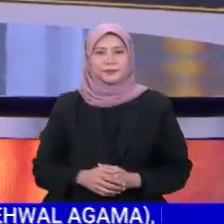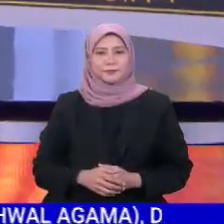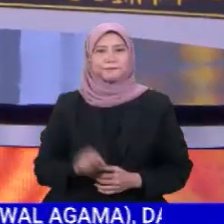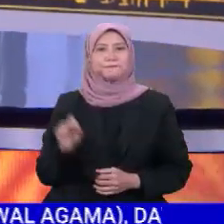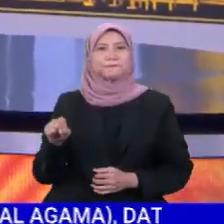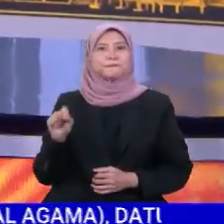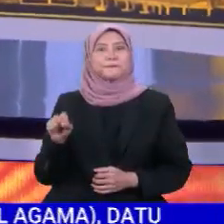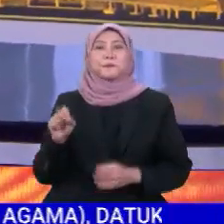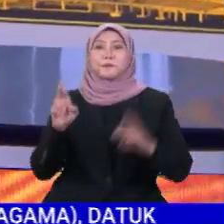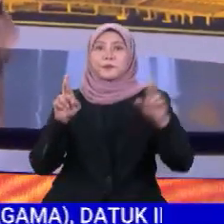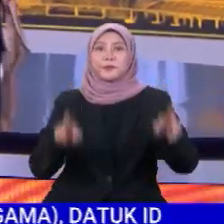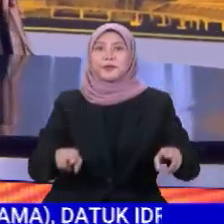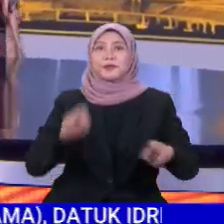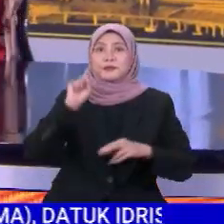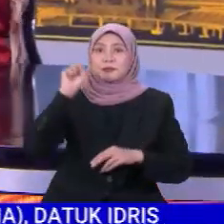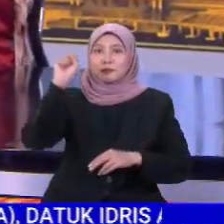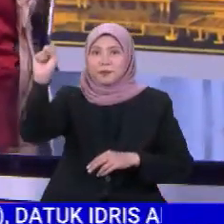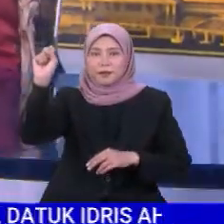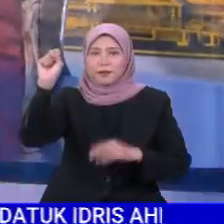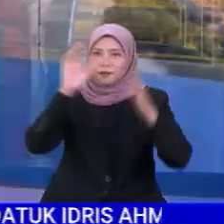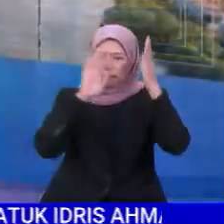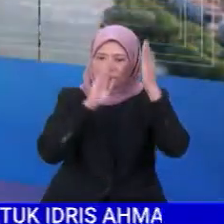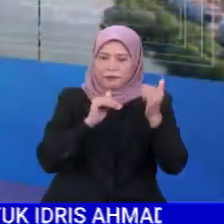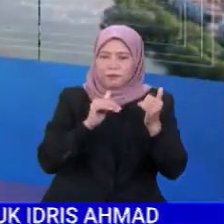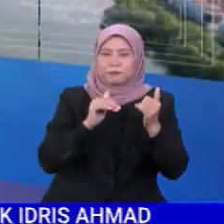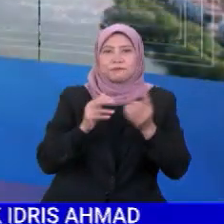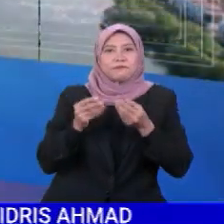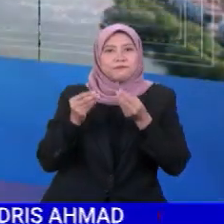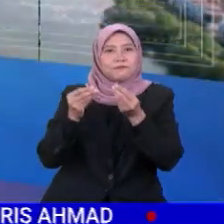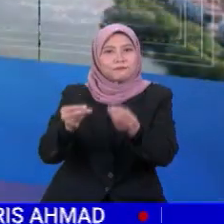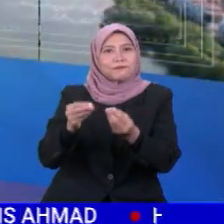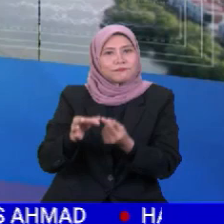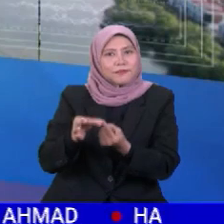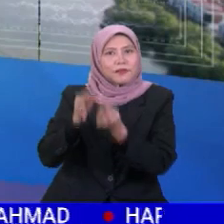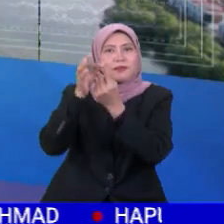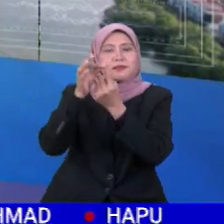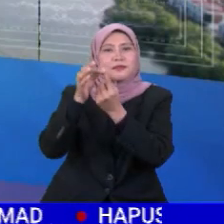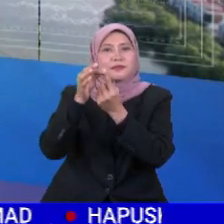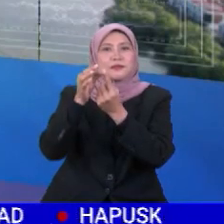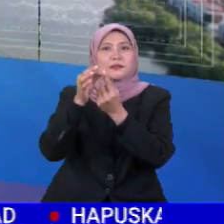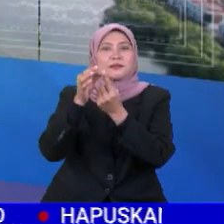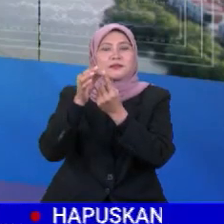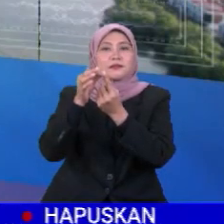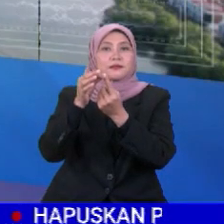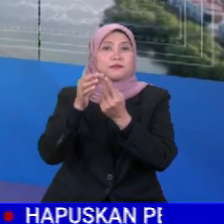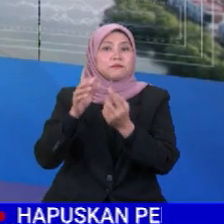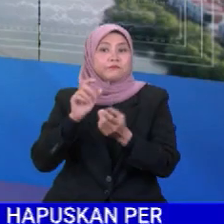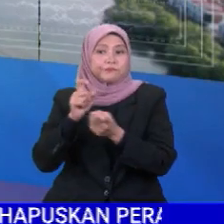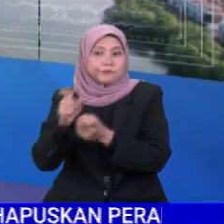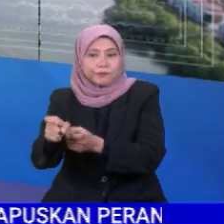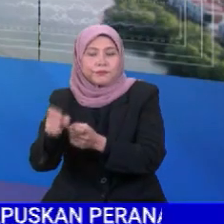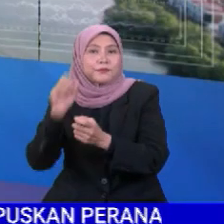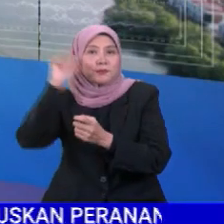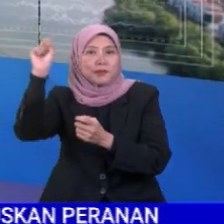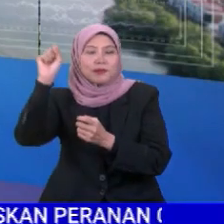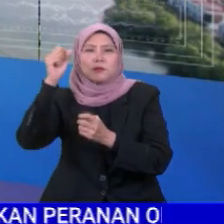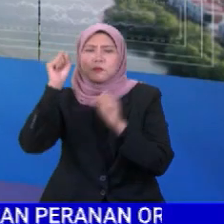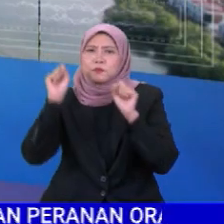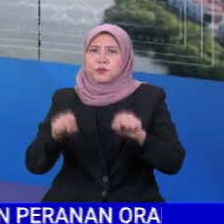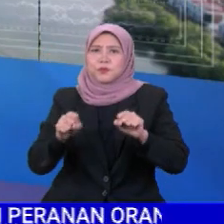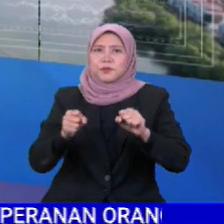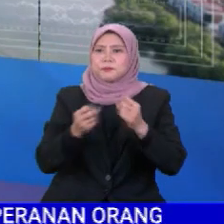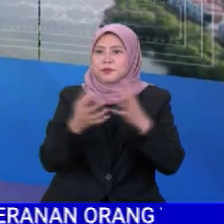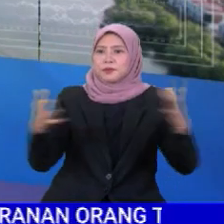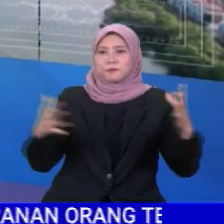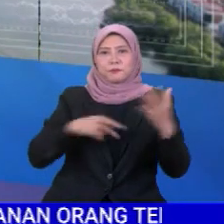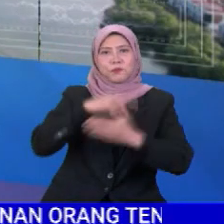Ya, Atika. Rakyat Sabah sentiasa berharap agar kadar pemberian khas persekutuan kepada negeri ini akan terus dipertingkat bagi membolehkan lebih